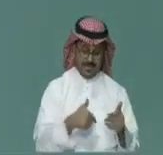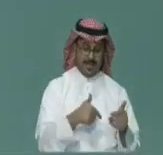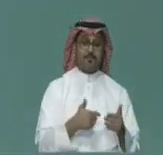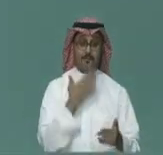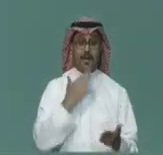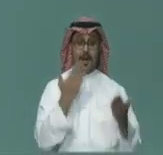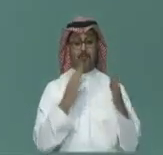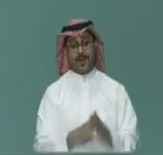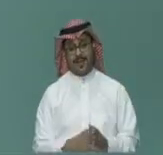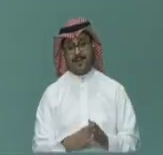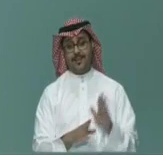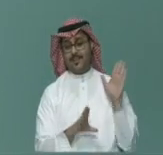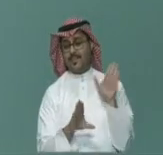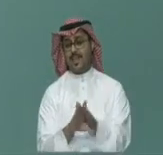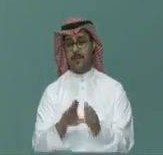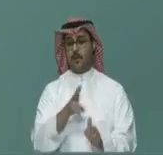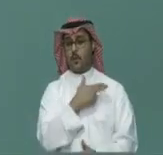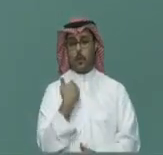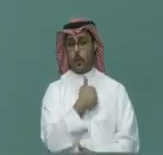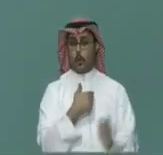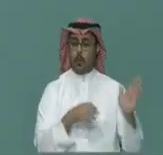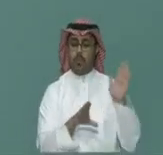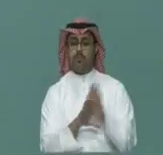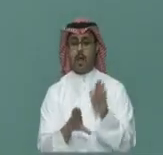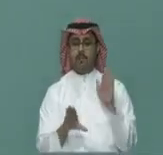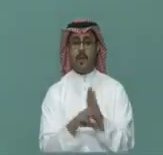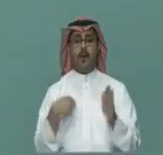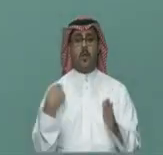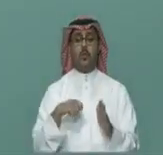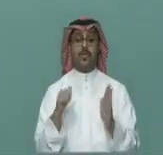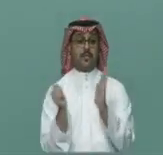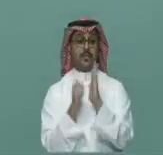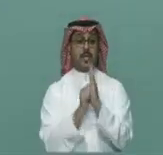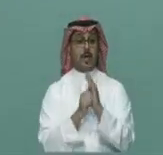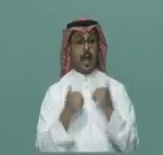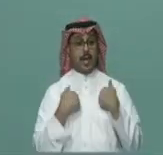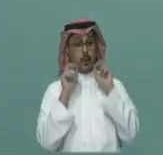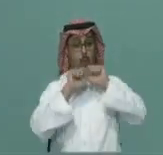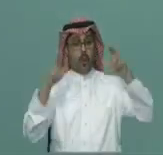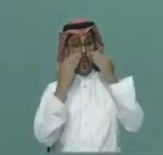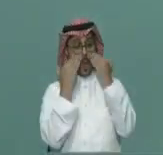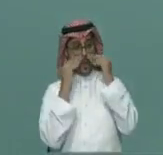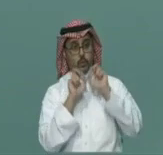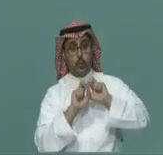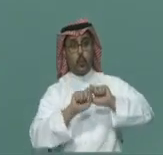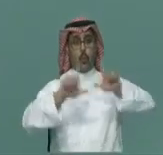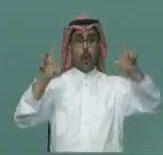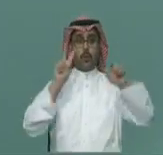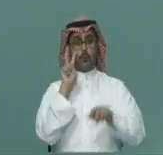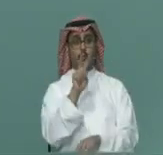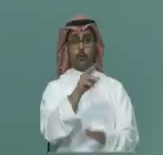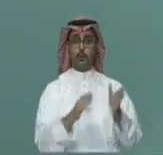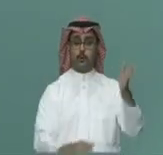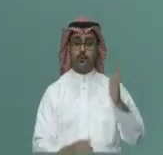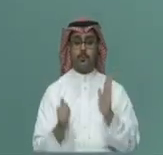سبحانه وتعالى، ثم بالدعم الذي تقدمه الدولة لهذه الوزارة رأينا رؤية واضحة للوزارة، وهي تنظيم